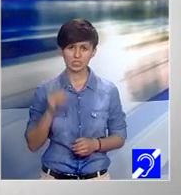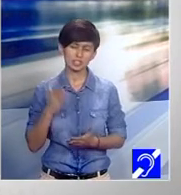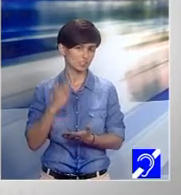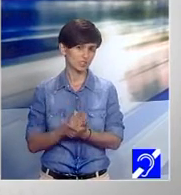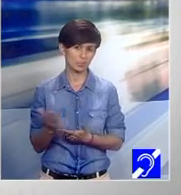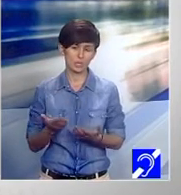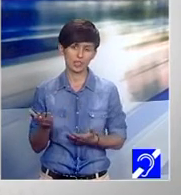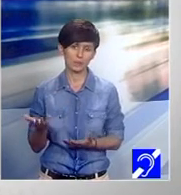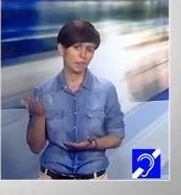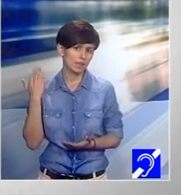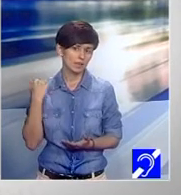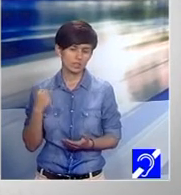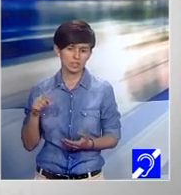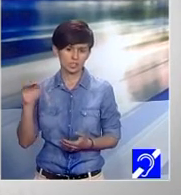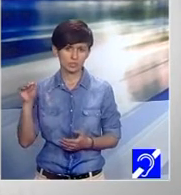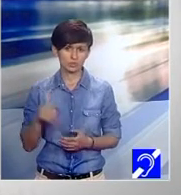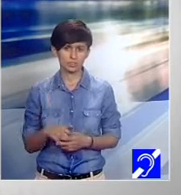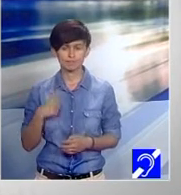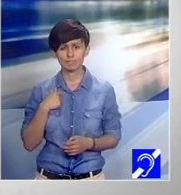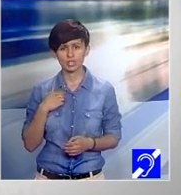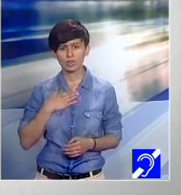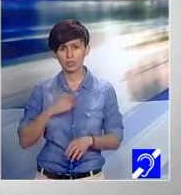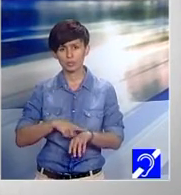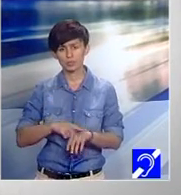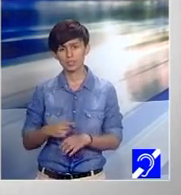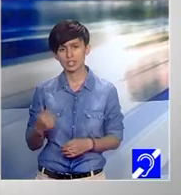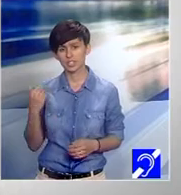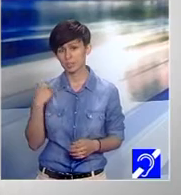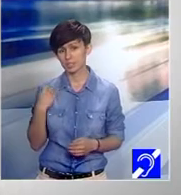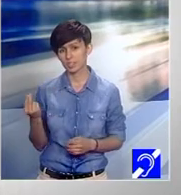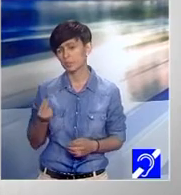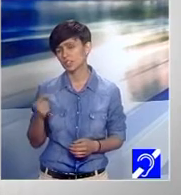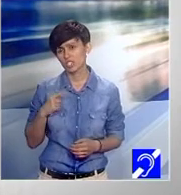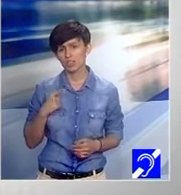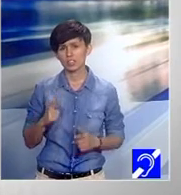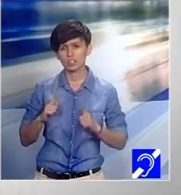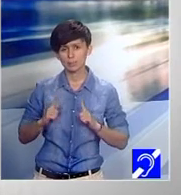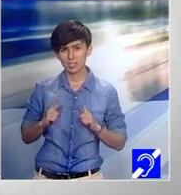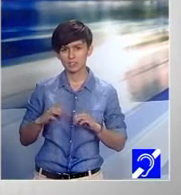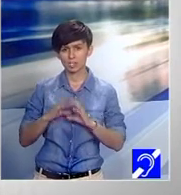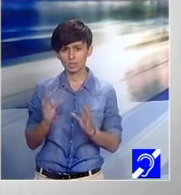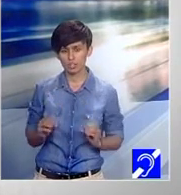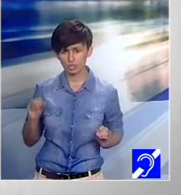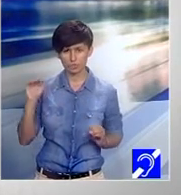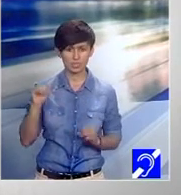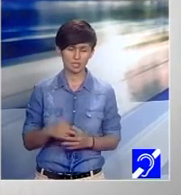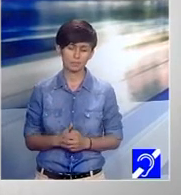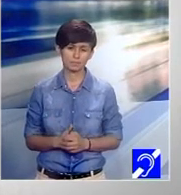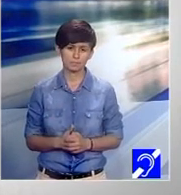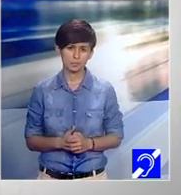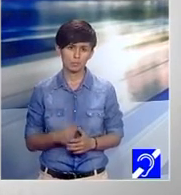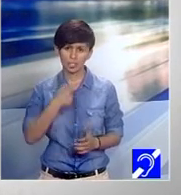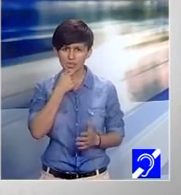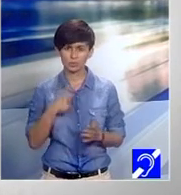în care mă întreb ce Dumnezeului mai caut în țara aceasta și o să vă spun imediat de ce. Pentru că în